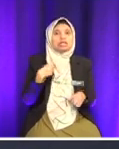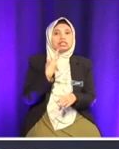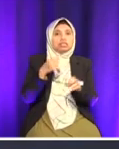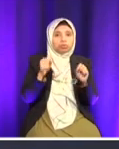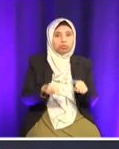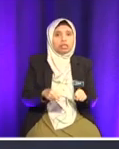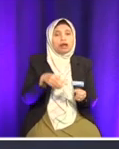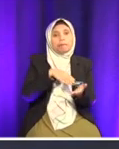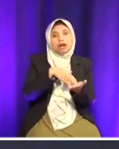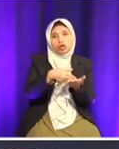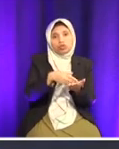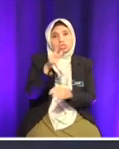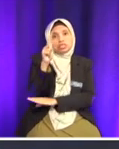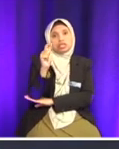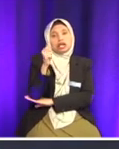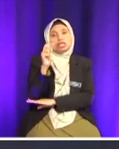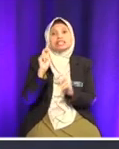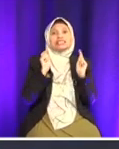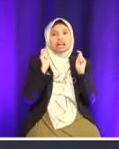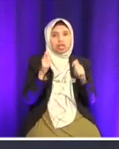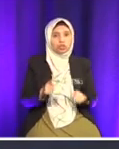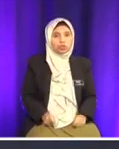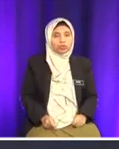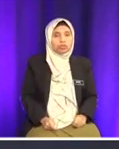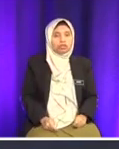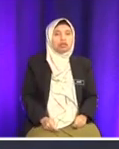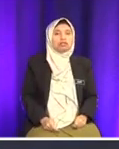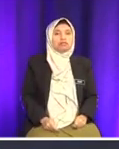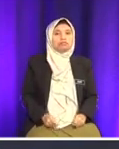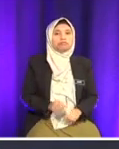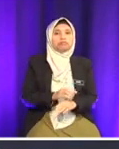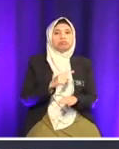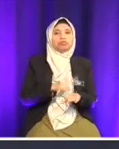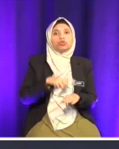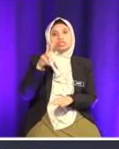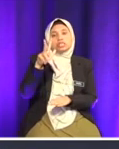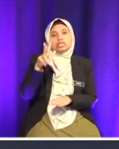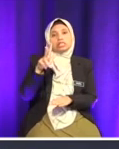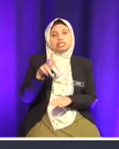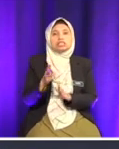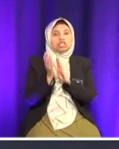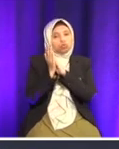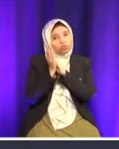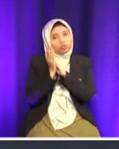betah Hajo jadi biasakan dengan tahajud dengan terkejut tidur